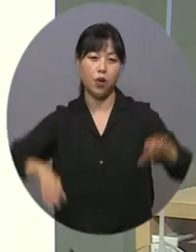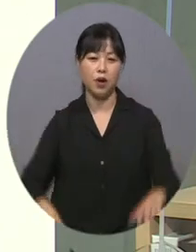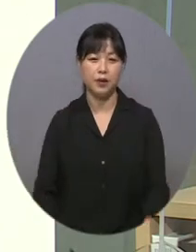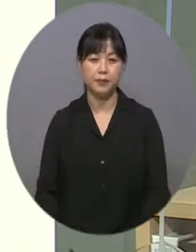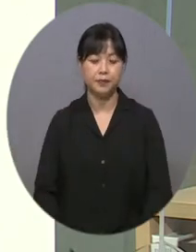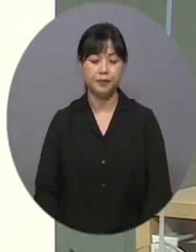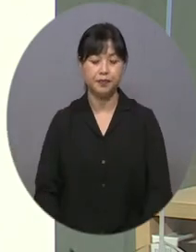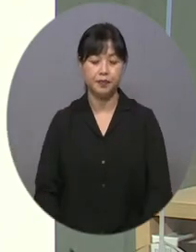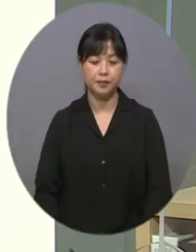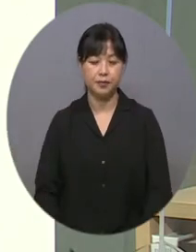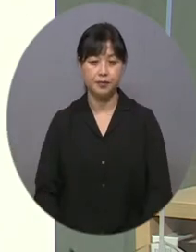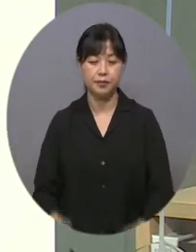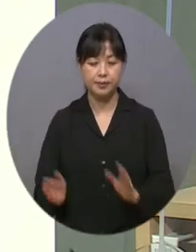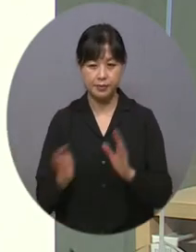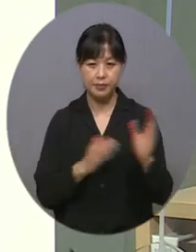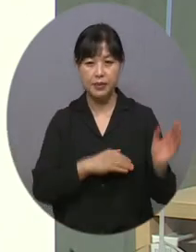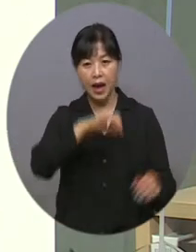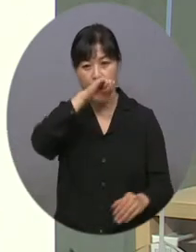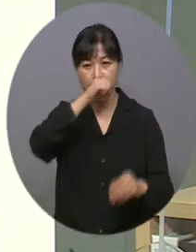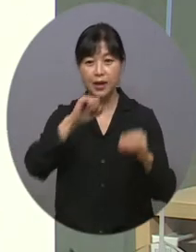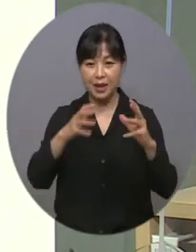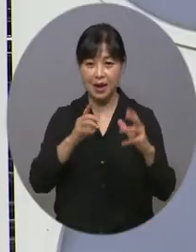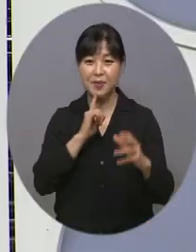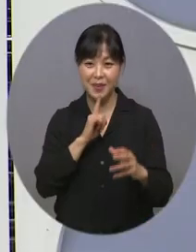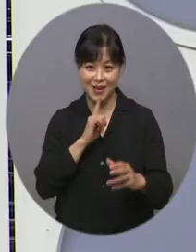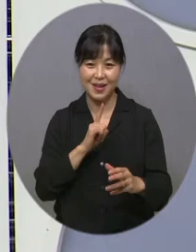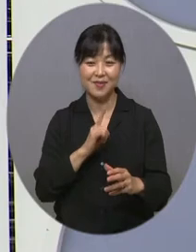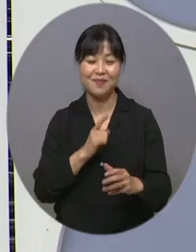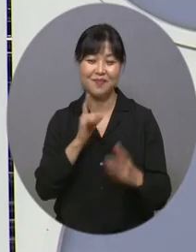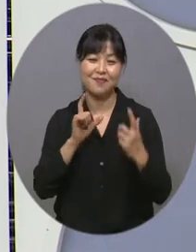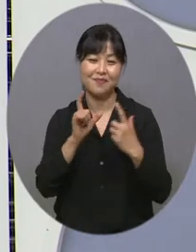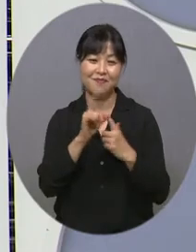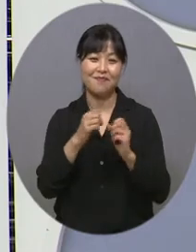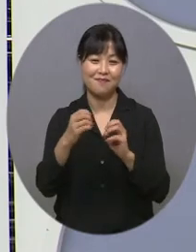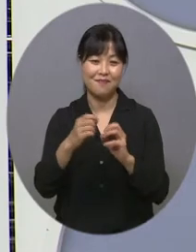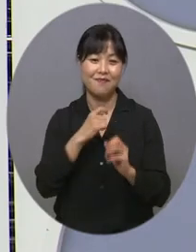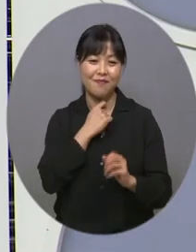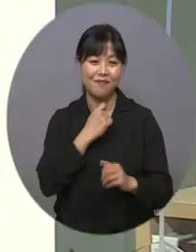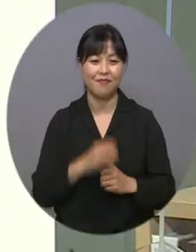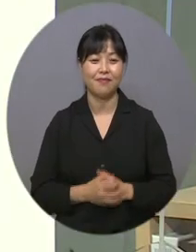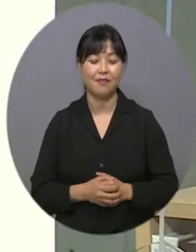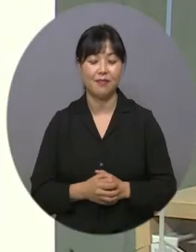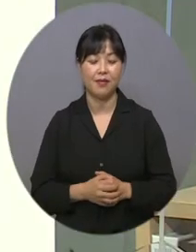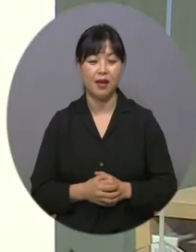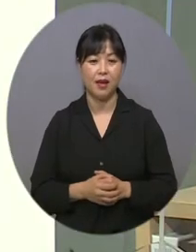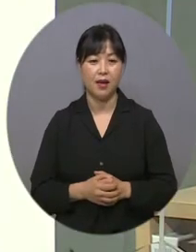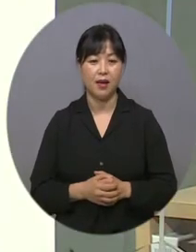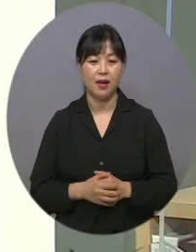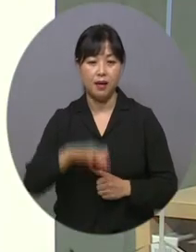이제 다시 아프리카 얘기로 들어가겠습니다. 그 아프리카에